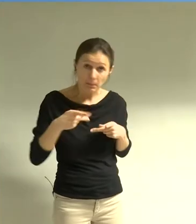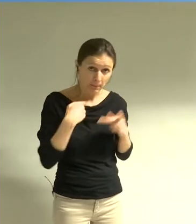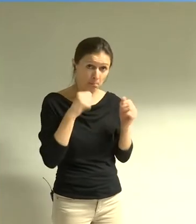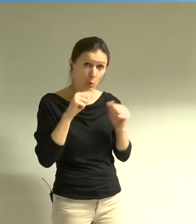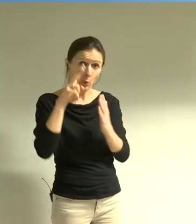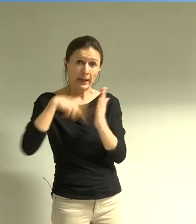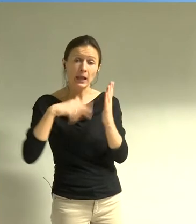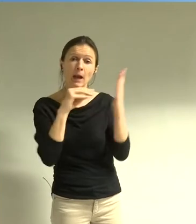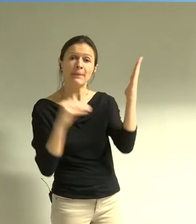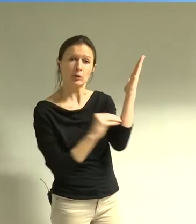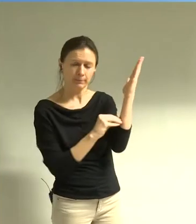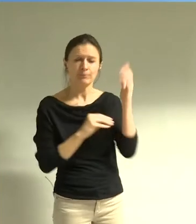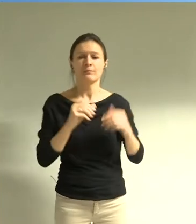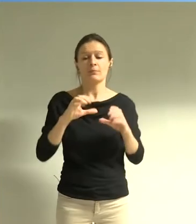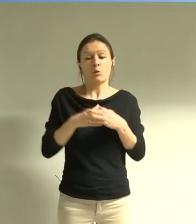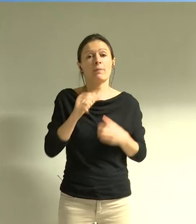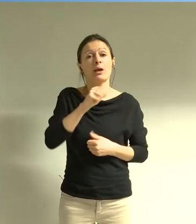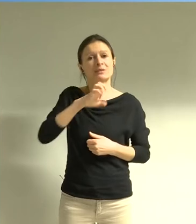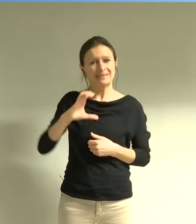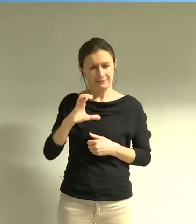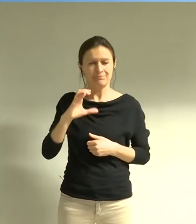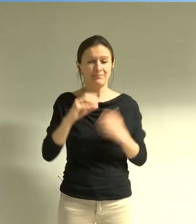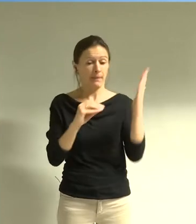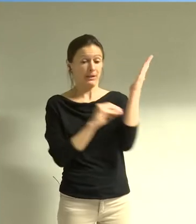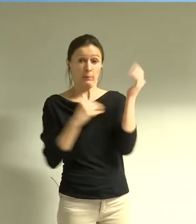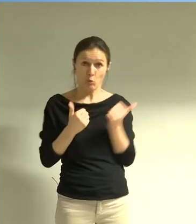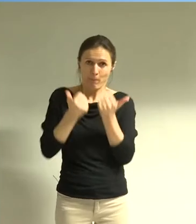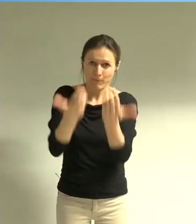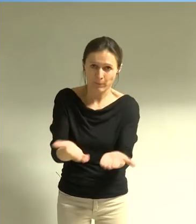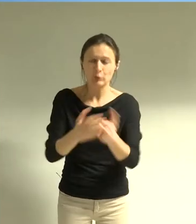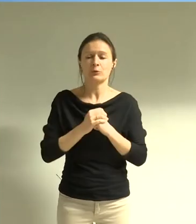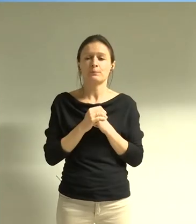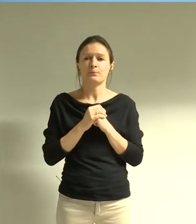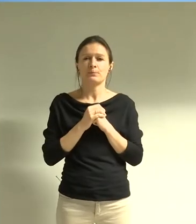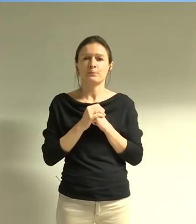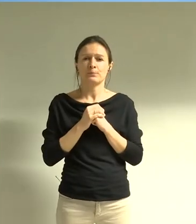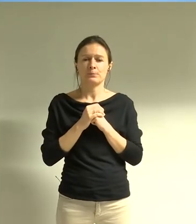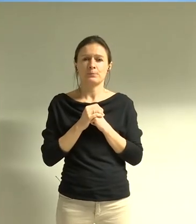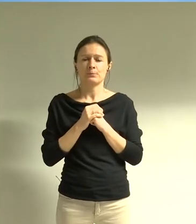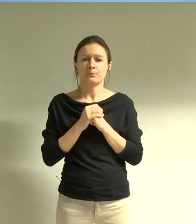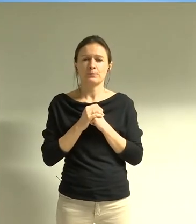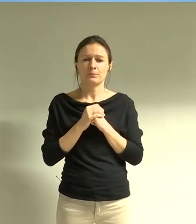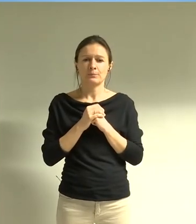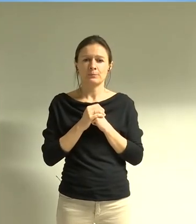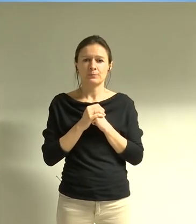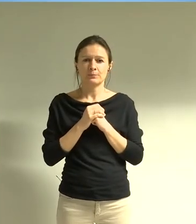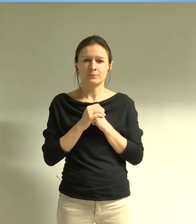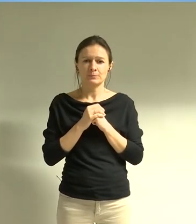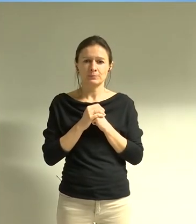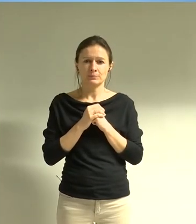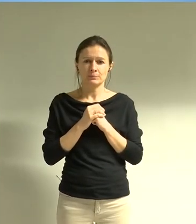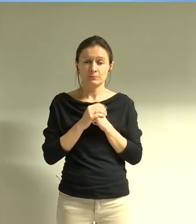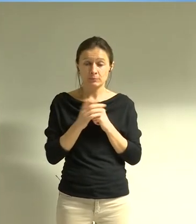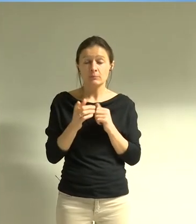le groupe à où c'est donc pour l'amendement donc nous proposons comme suit parce que